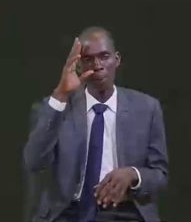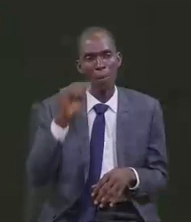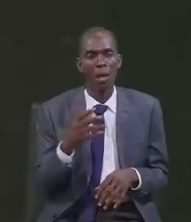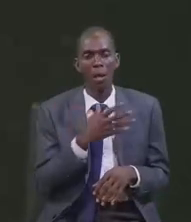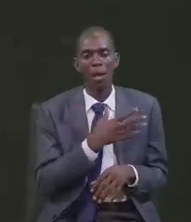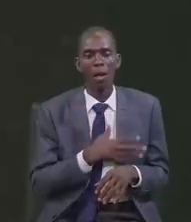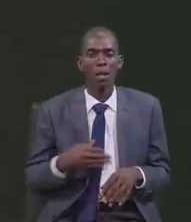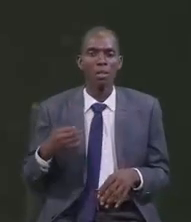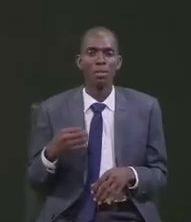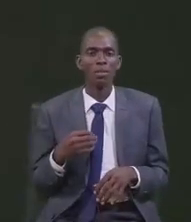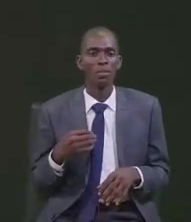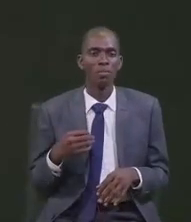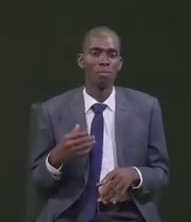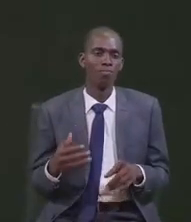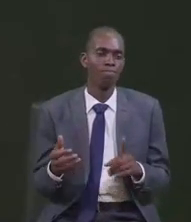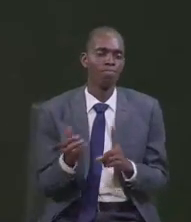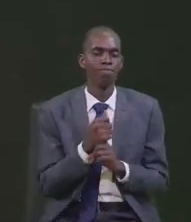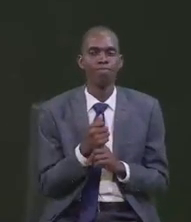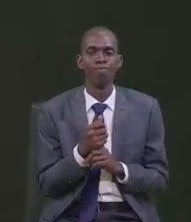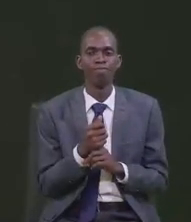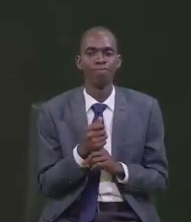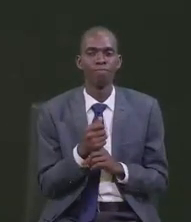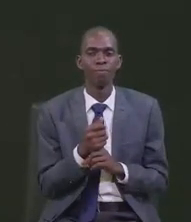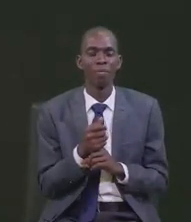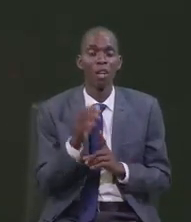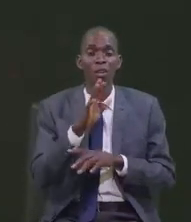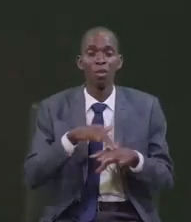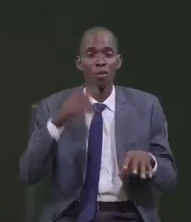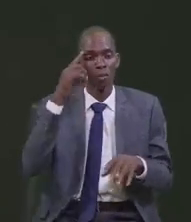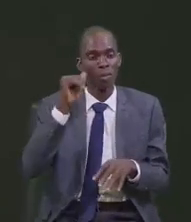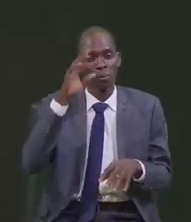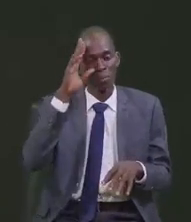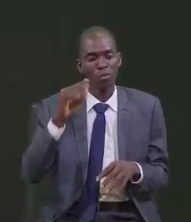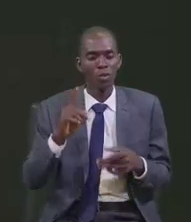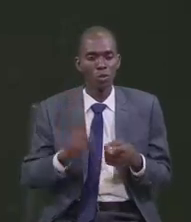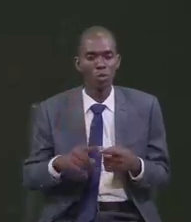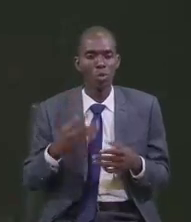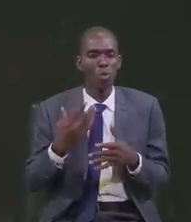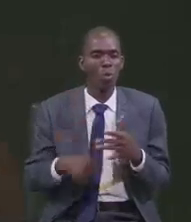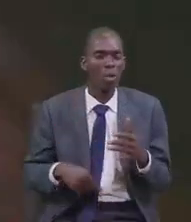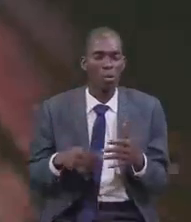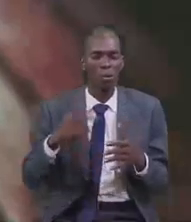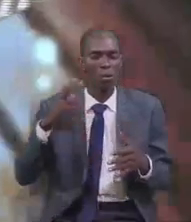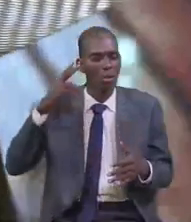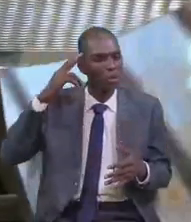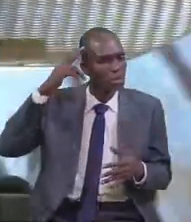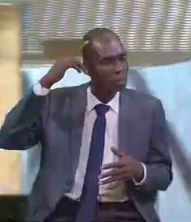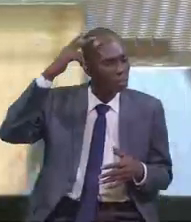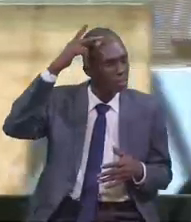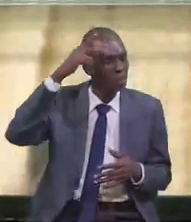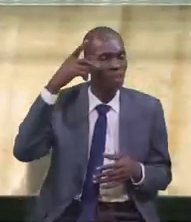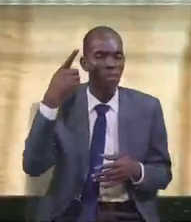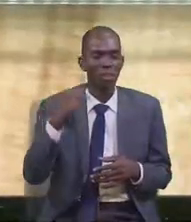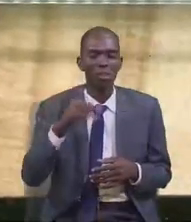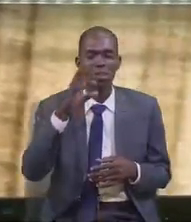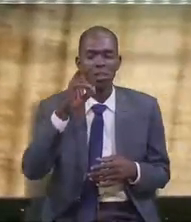elle rasa les 7 tresses de la tête de Samson. Maintenant, je vais